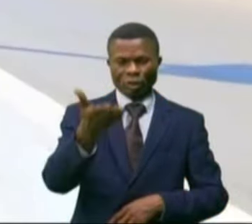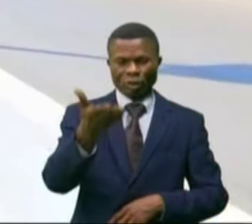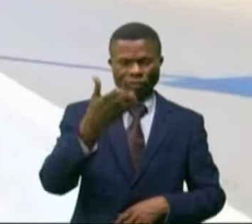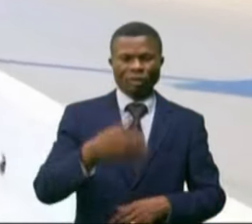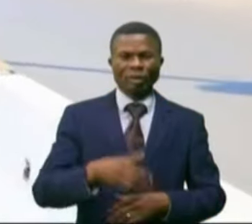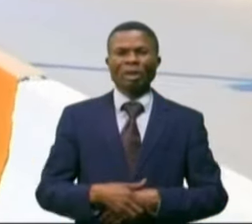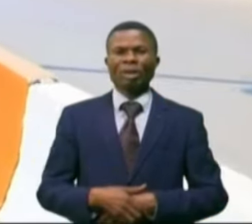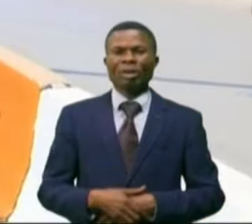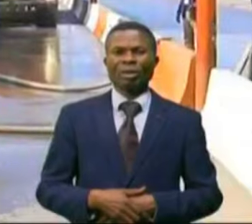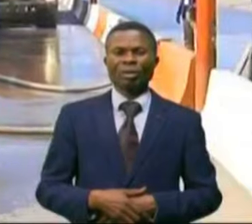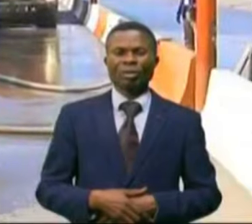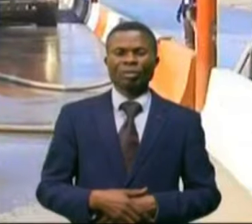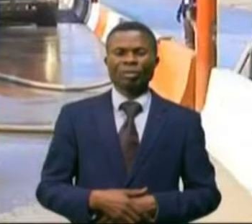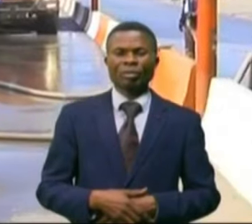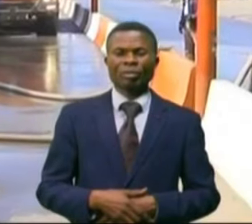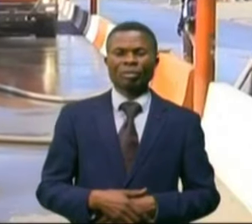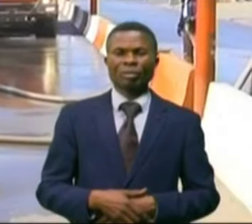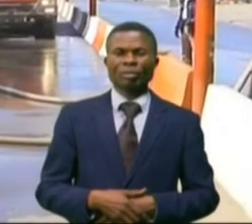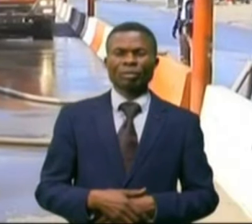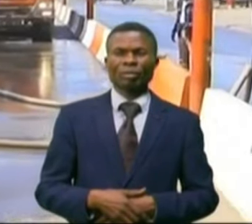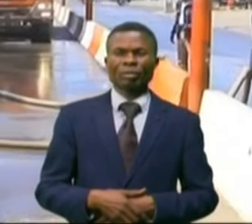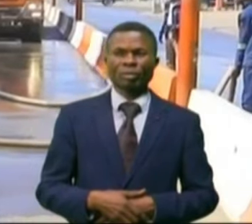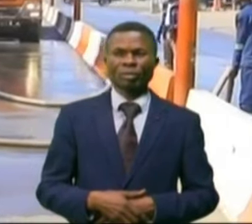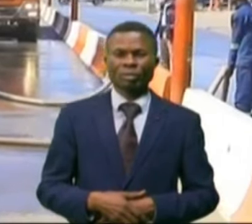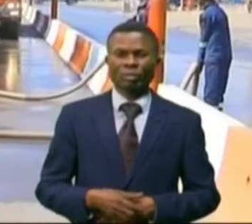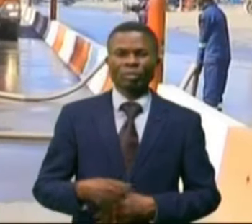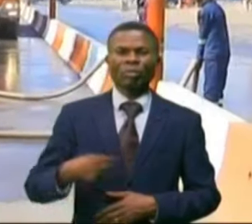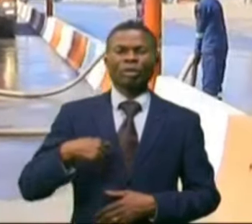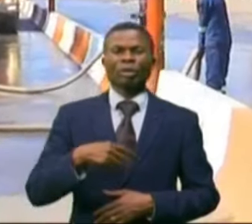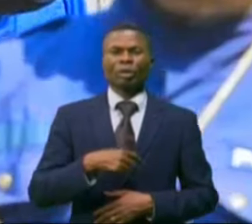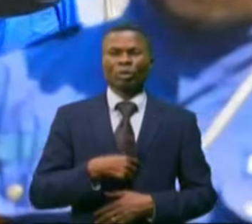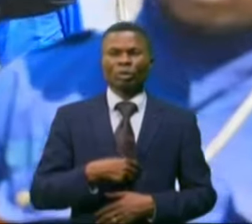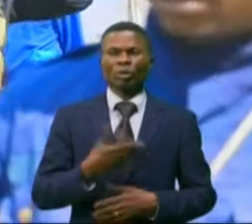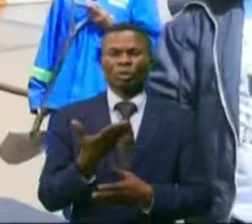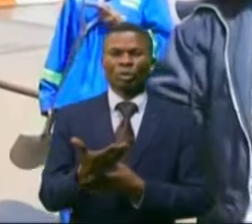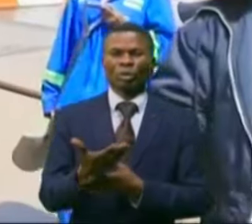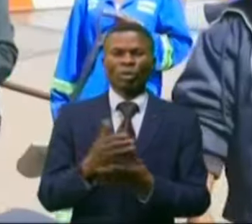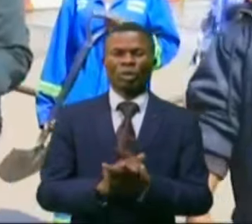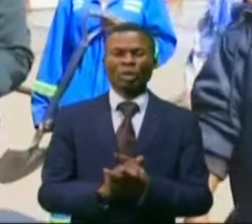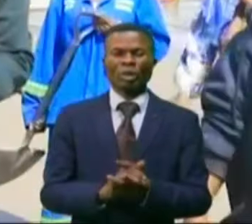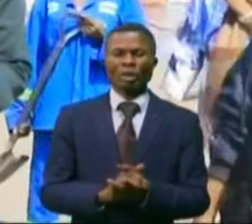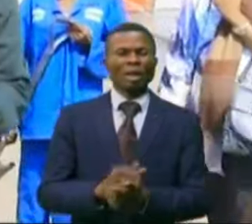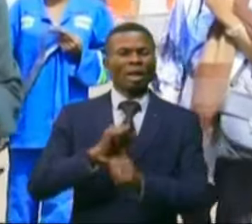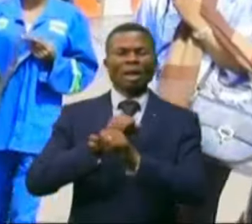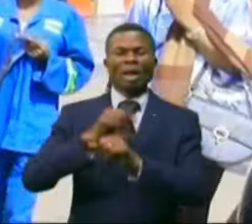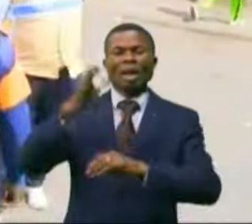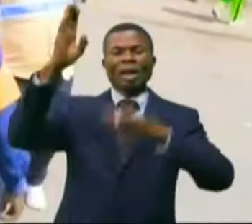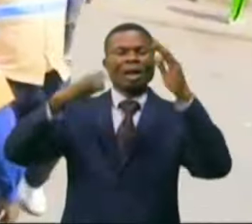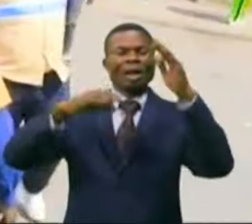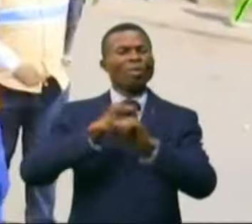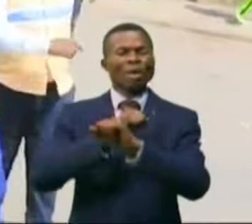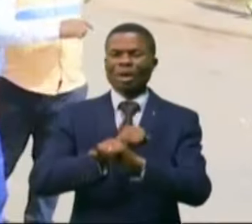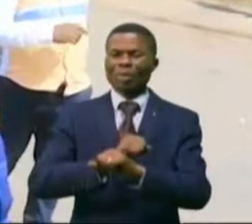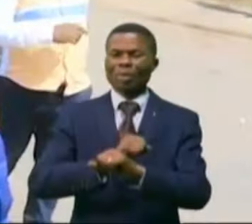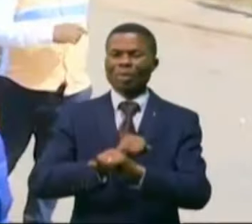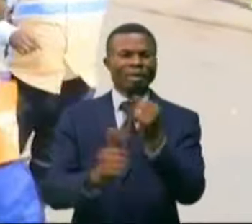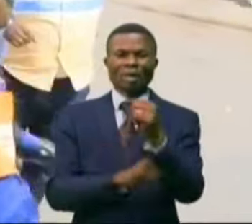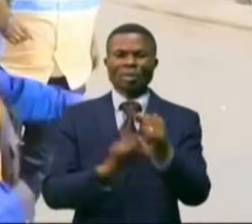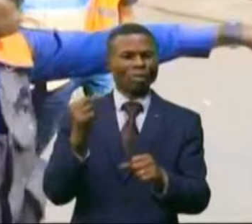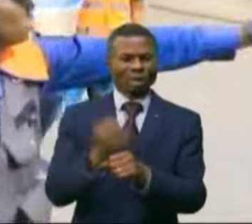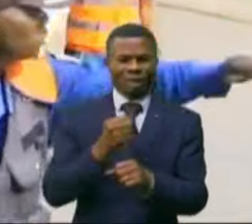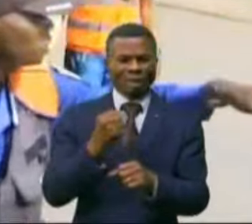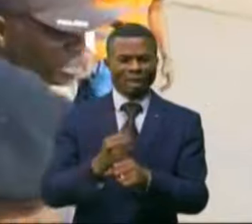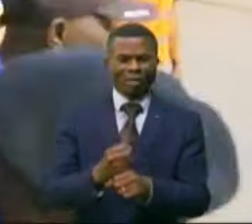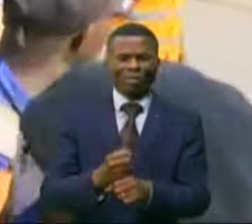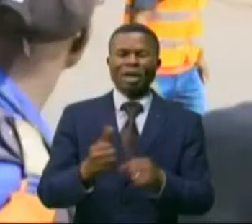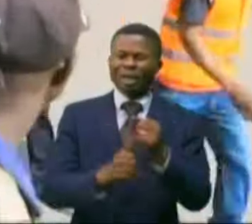Ni les repos dominicales, moins encore la météo, n'a pas empêché à la très dynamique Joyce Tunda Chansa, maire ad intérim